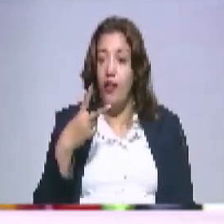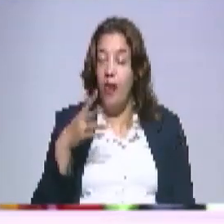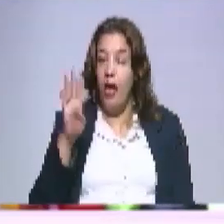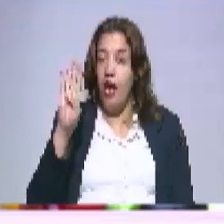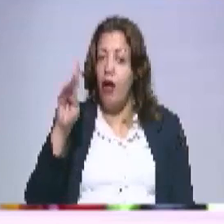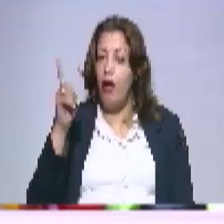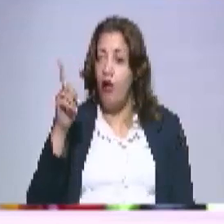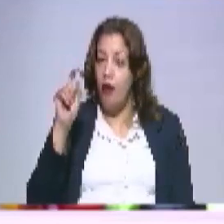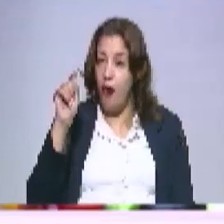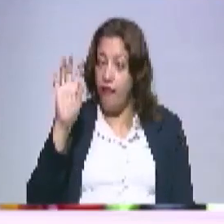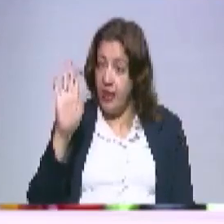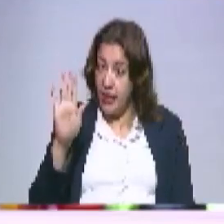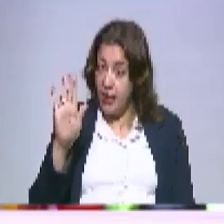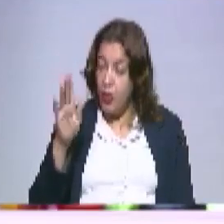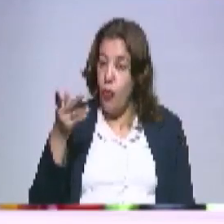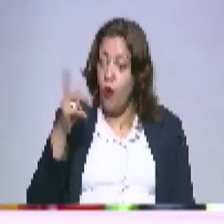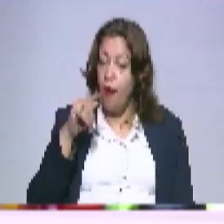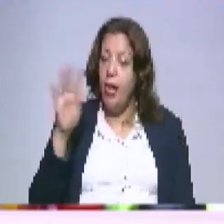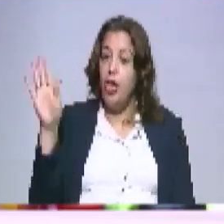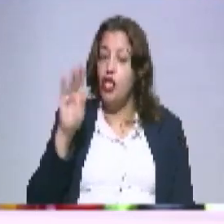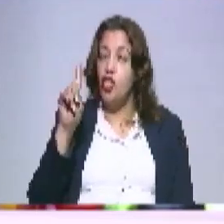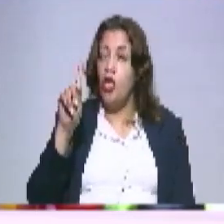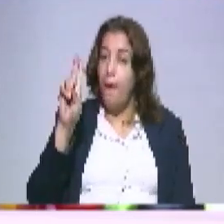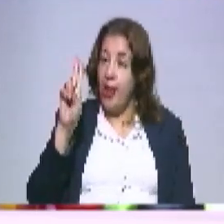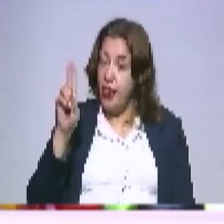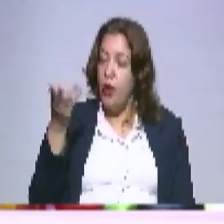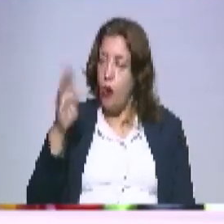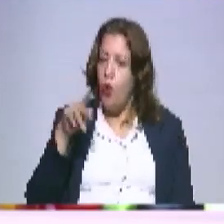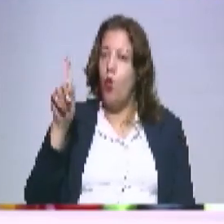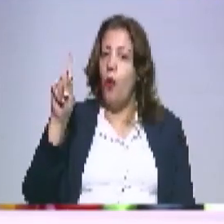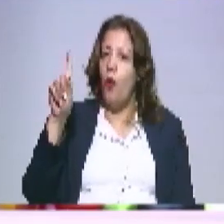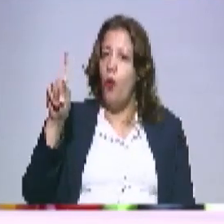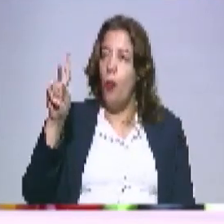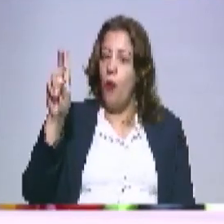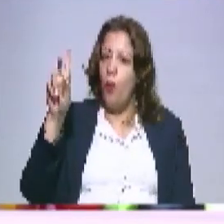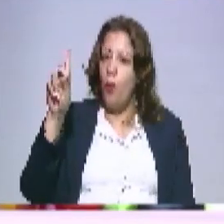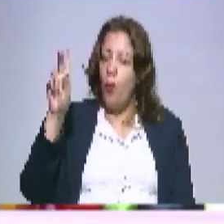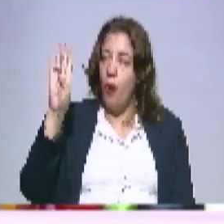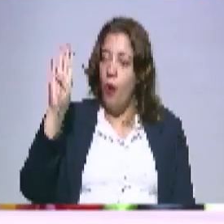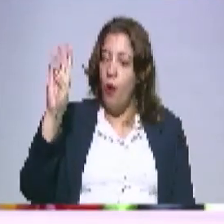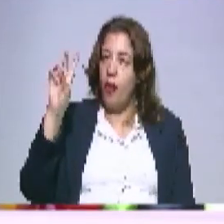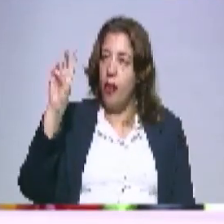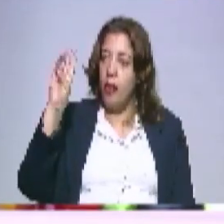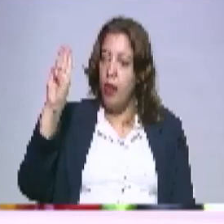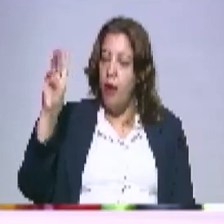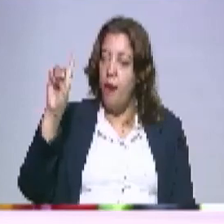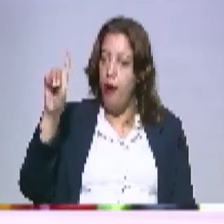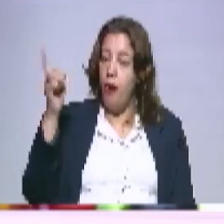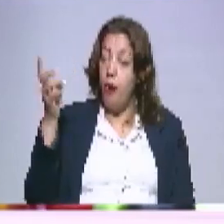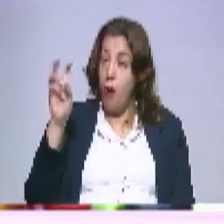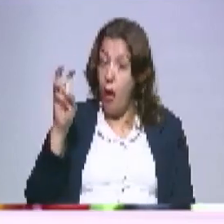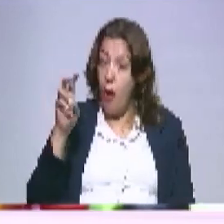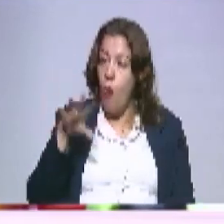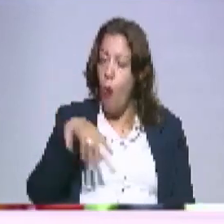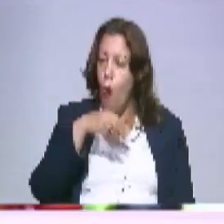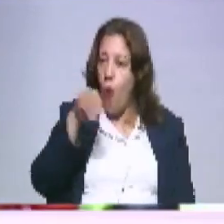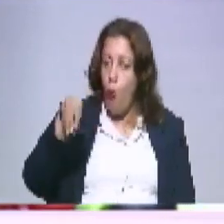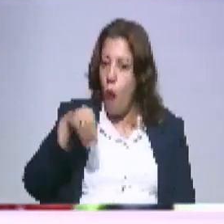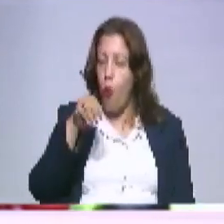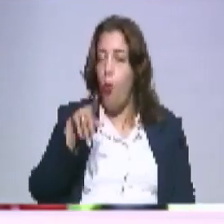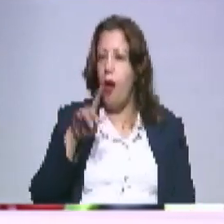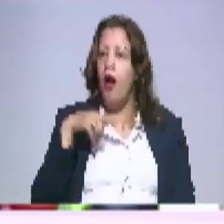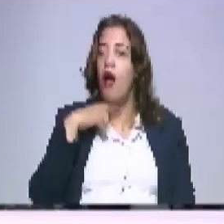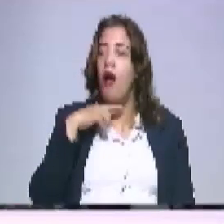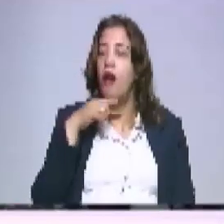كرفس وشبت وكزبره انا اللي كانوا فايدين عندي فردتهم تحت. اللي ما تابعش معانا بقى من بدايه الحلقه ممكن تقول